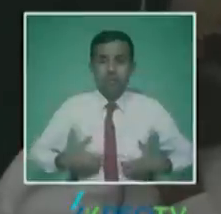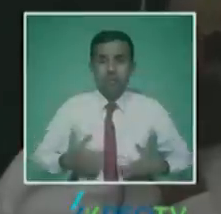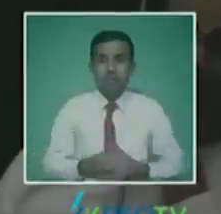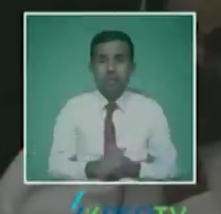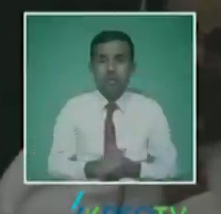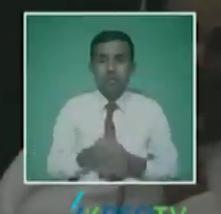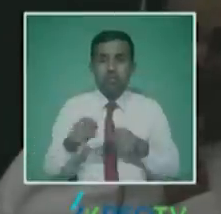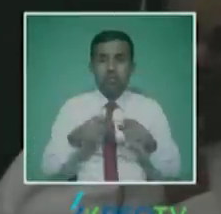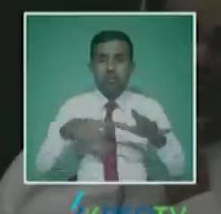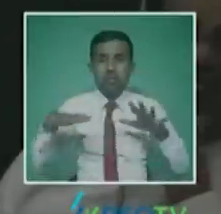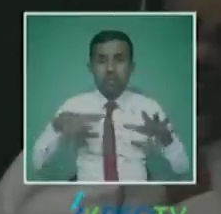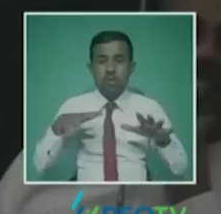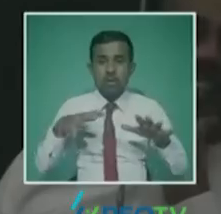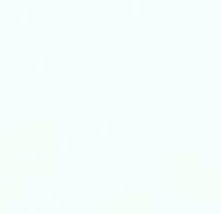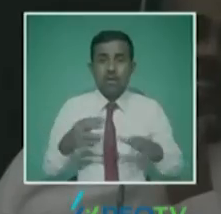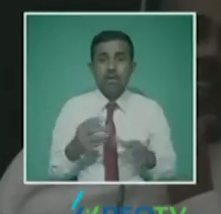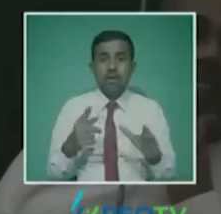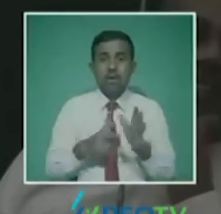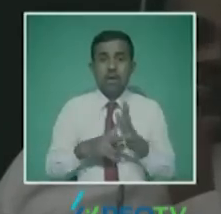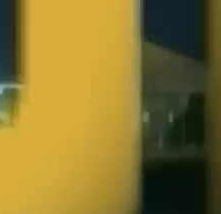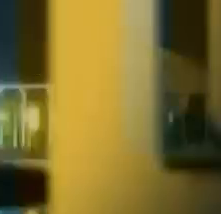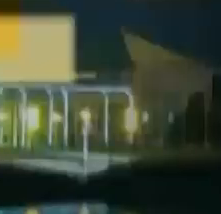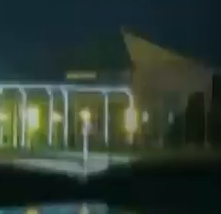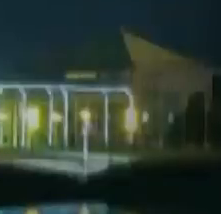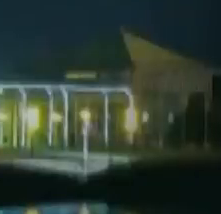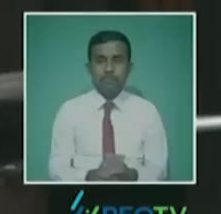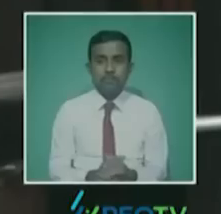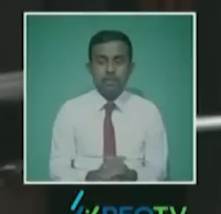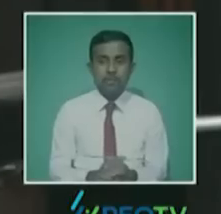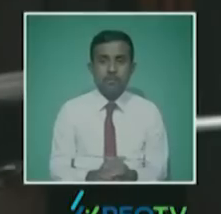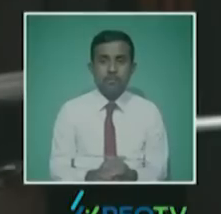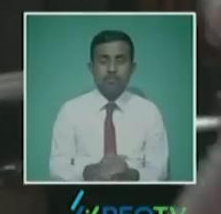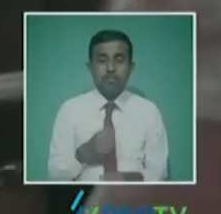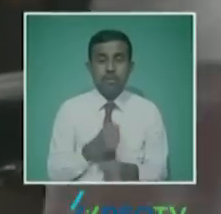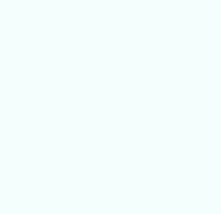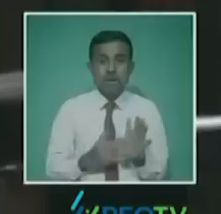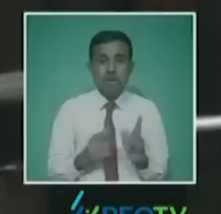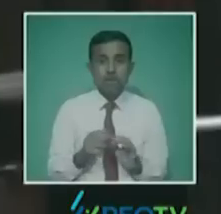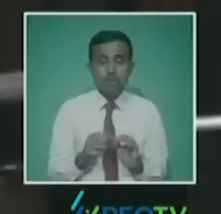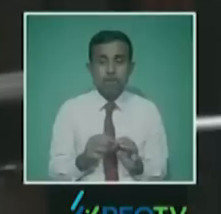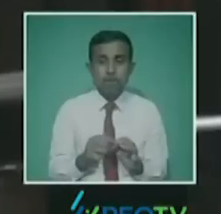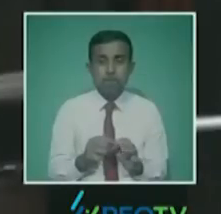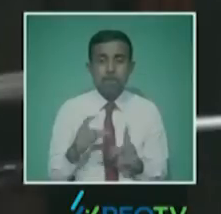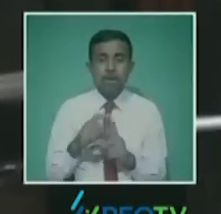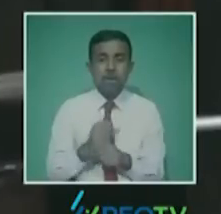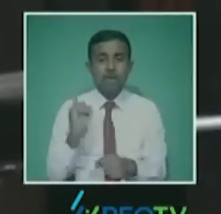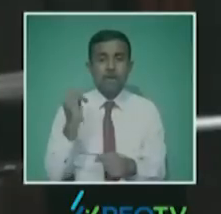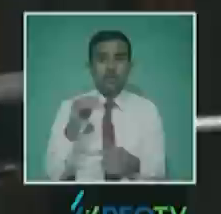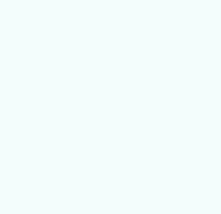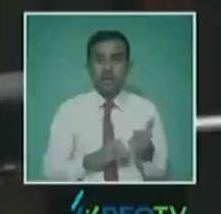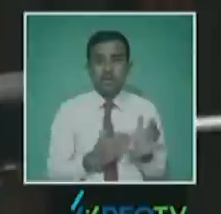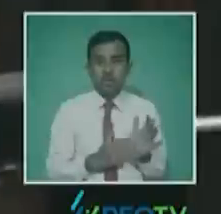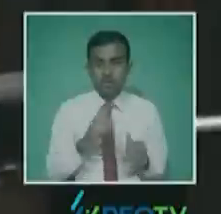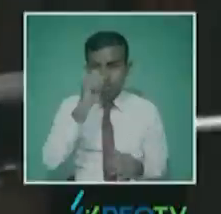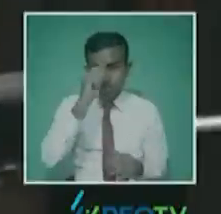මෙන්න මේ සතුන් පරිබෝධක සතුන් හැටියට හඳුන්වලා තියෙනවා. මේ GSMB ආයතනයේට ඩිරෙක්ටර් ජෙනරල් පත් කරන SM චන්ද්‍රසේන